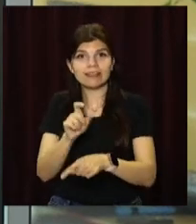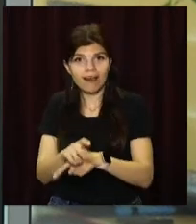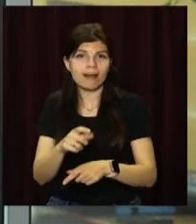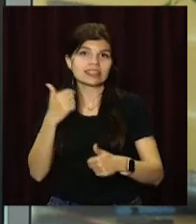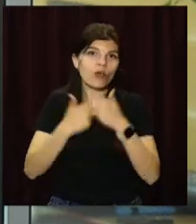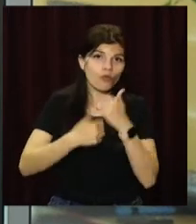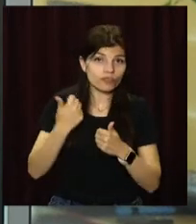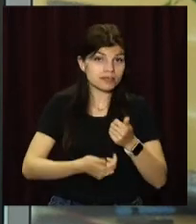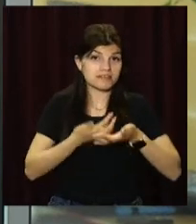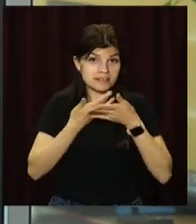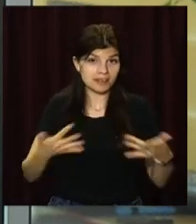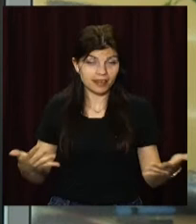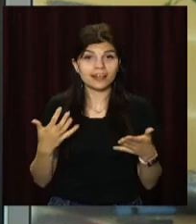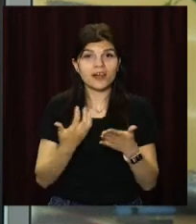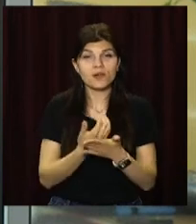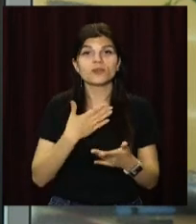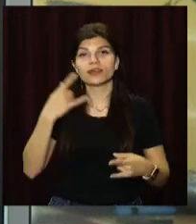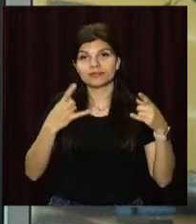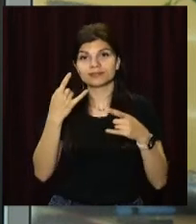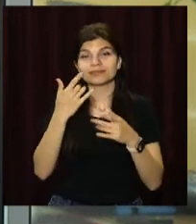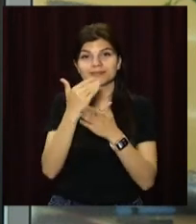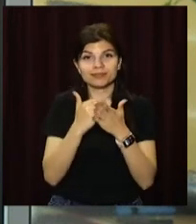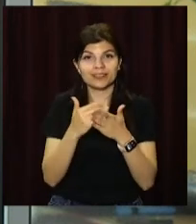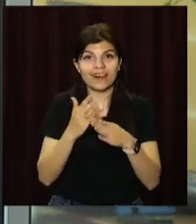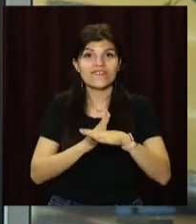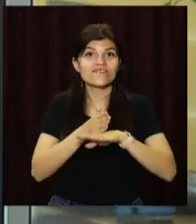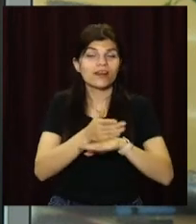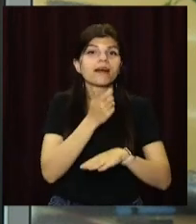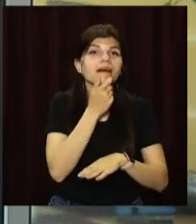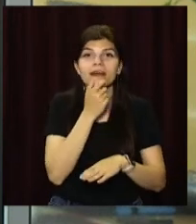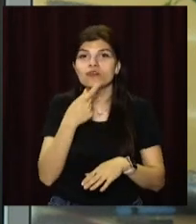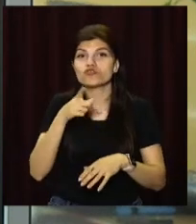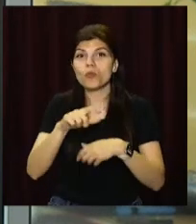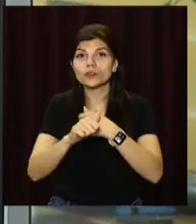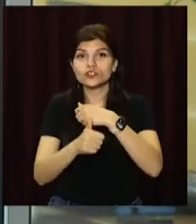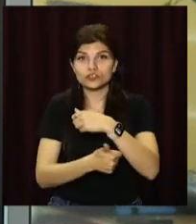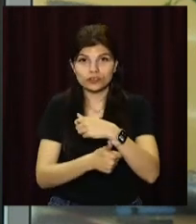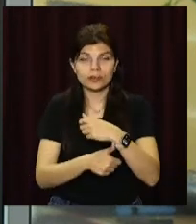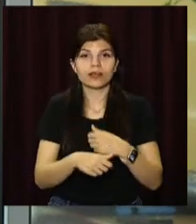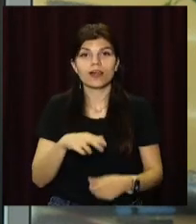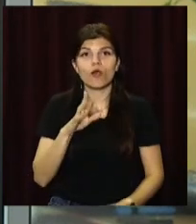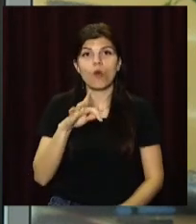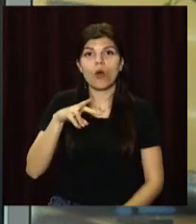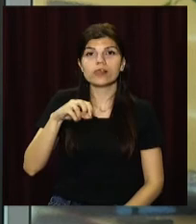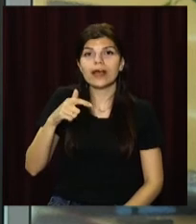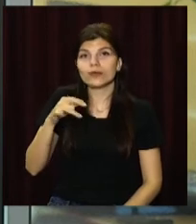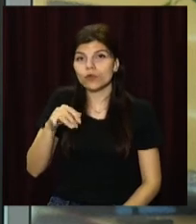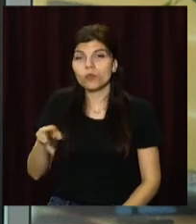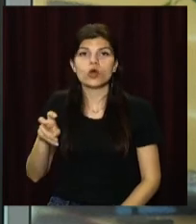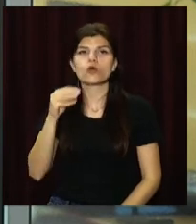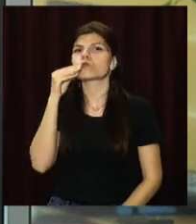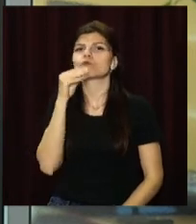класів. Знімальна група відкритого побувала на урочистостях у колегіумі номер 16. Він один із трьох